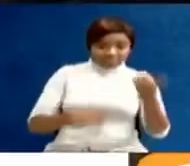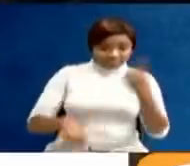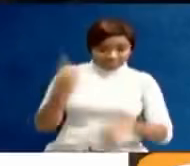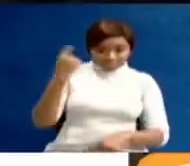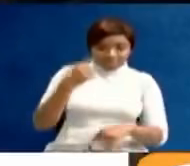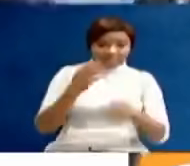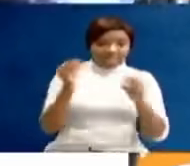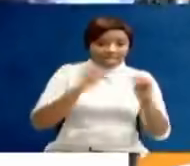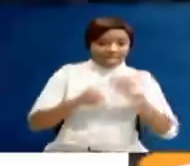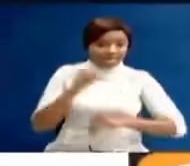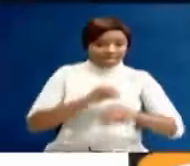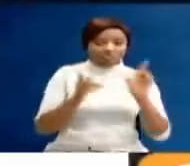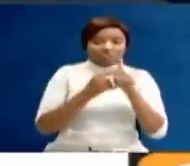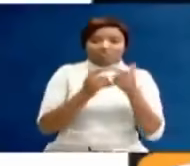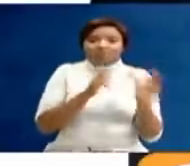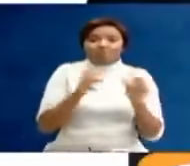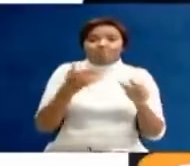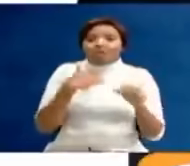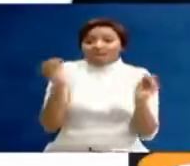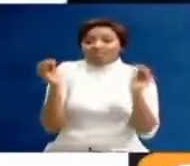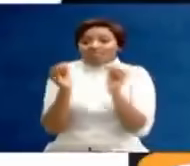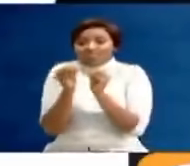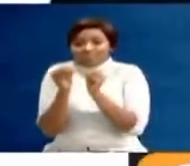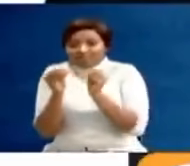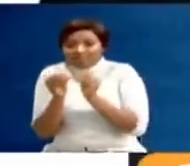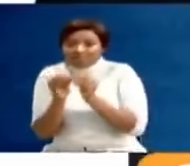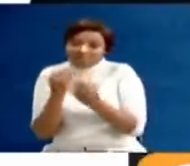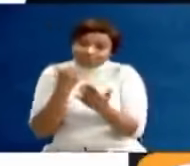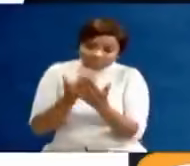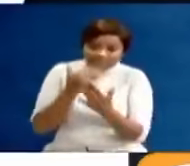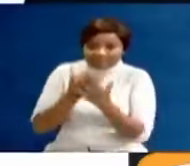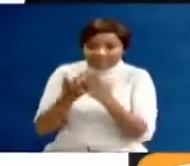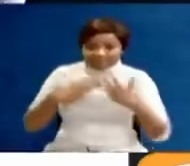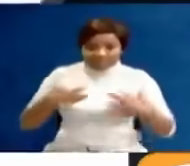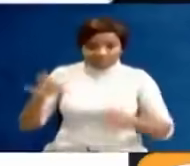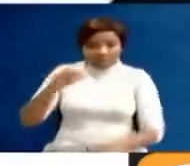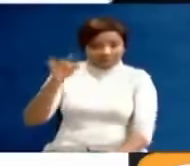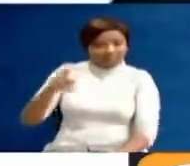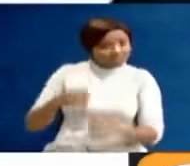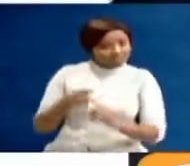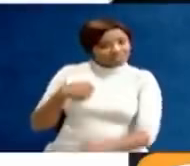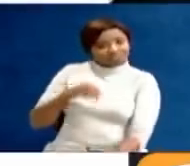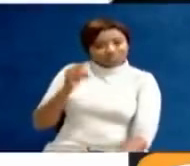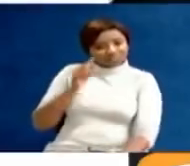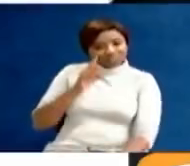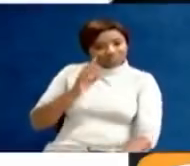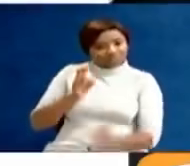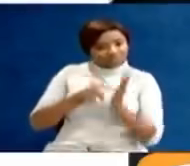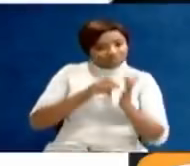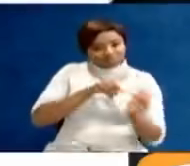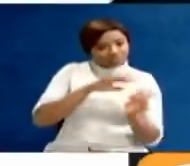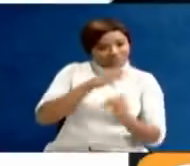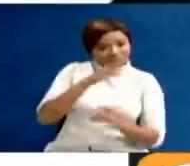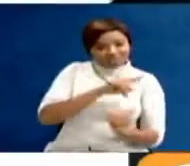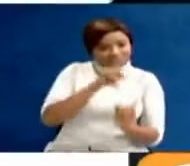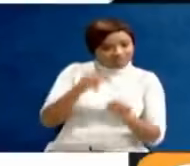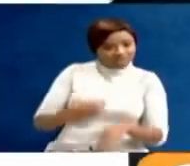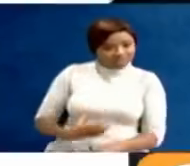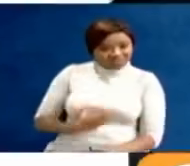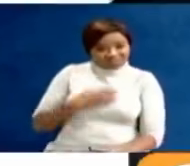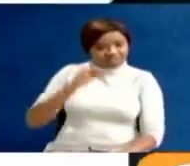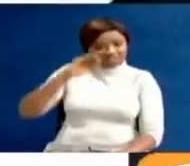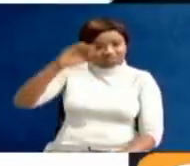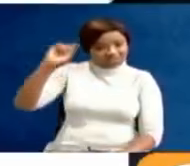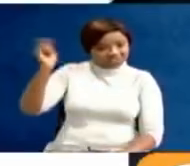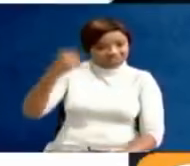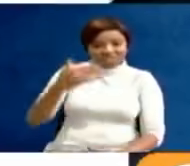huandaa mikutano ya shukrani kwa wafuasi wao. Wabunge hao wakisema, tumegundua hujawahi kuzuru Mlima Kenya kuwashukuru wapiga